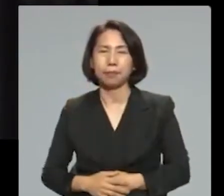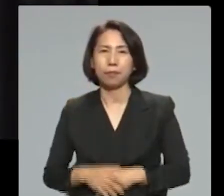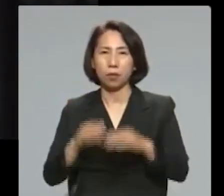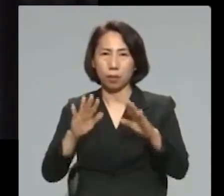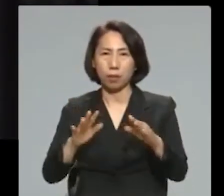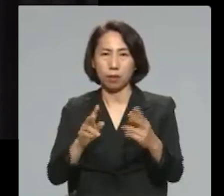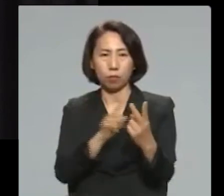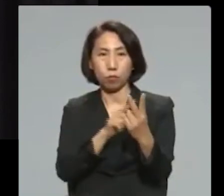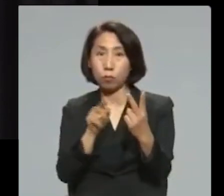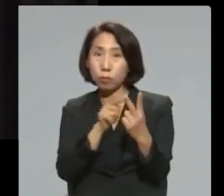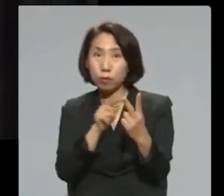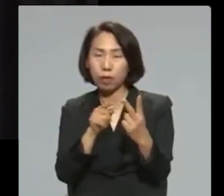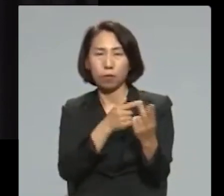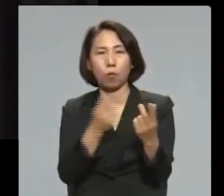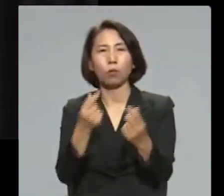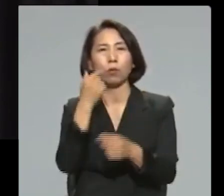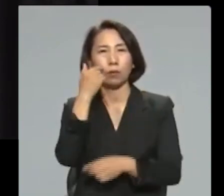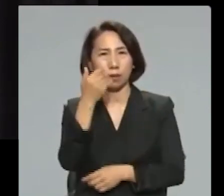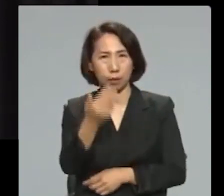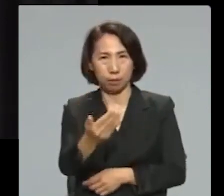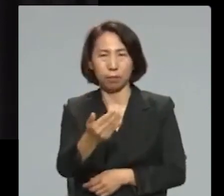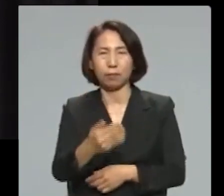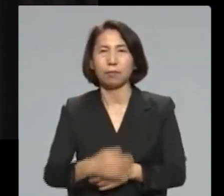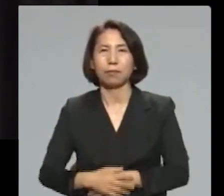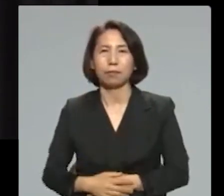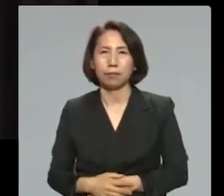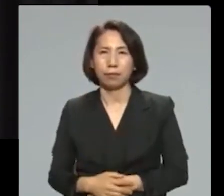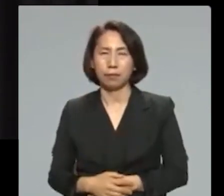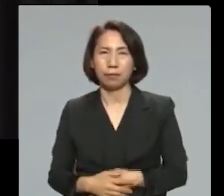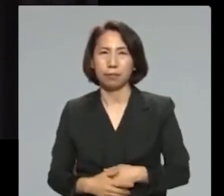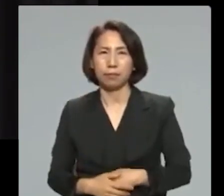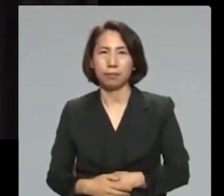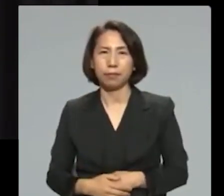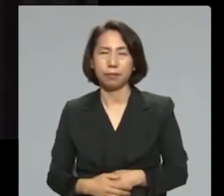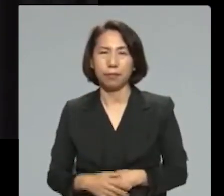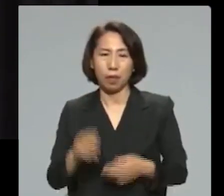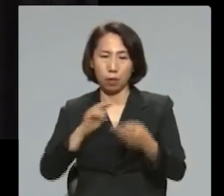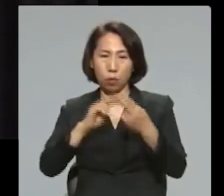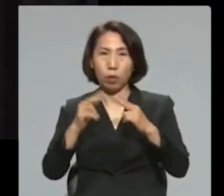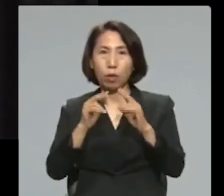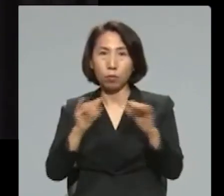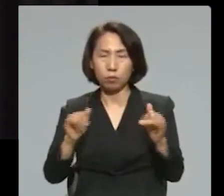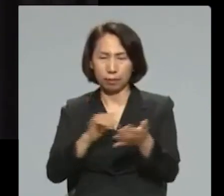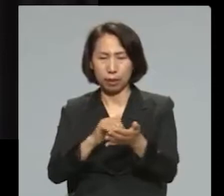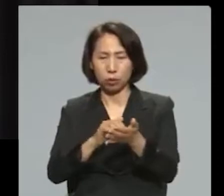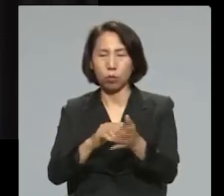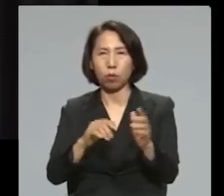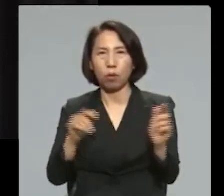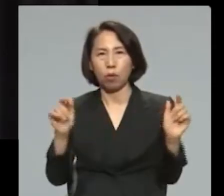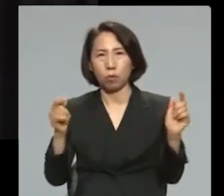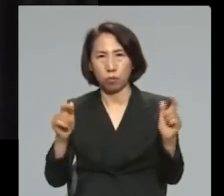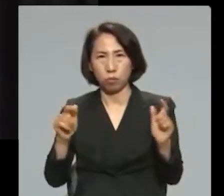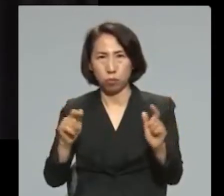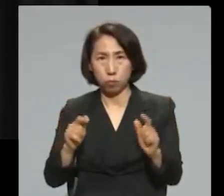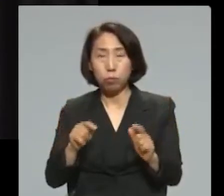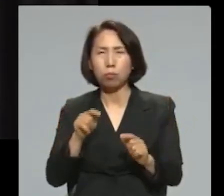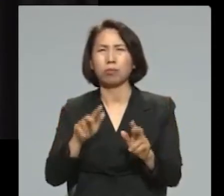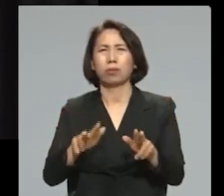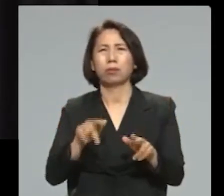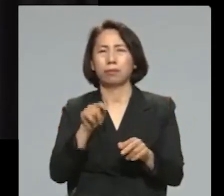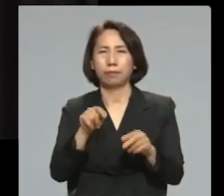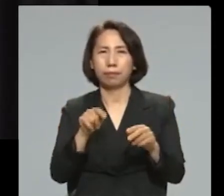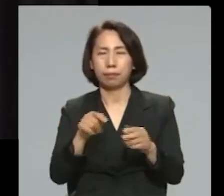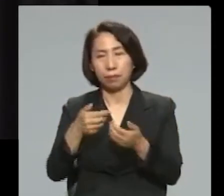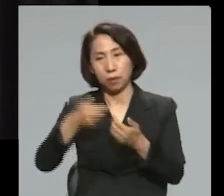두 후보자에게 공통 질문을 드리겠습니다. 고령군 인구가 지속적으로 감소하고 있습니다.